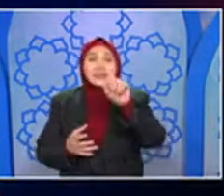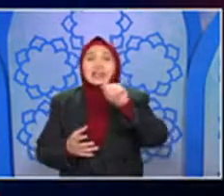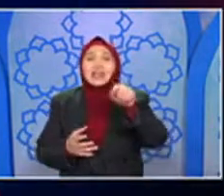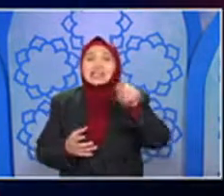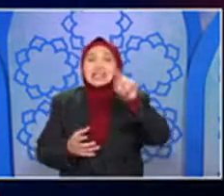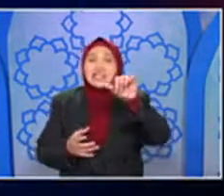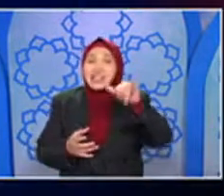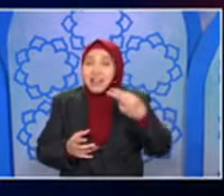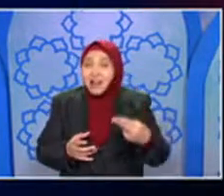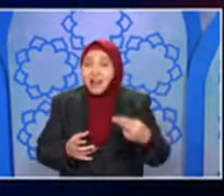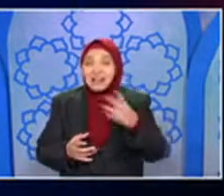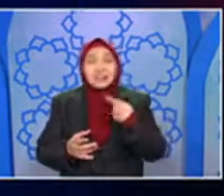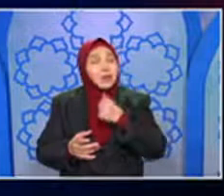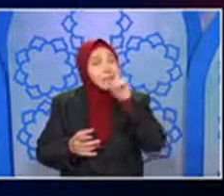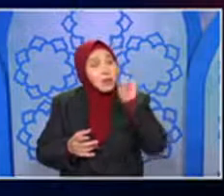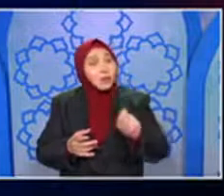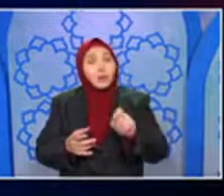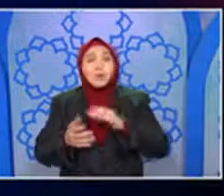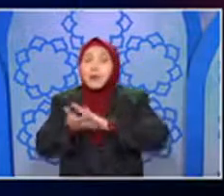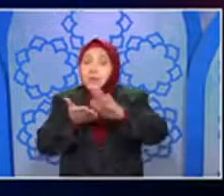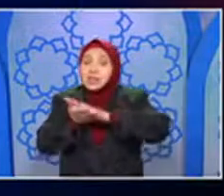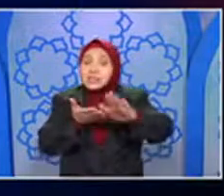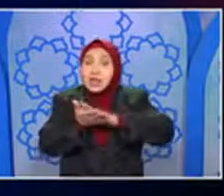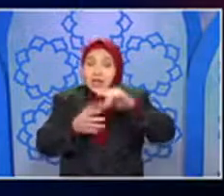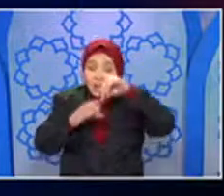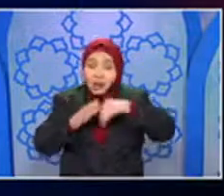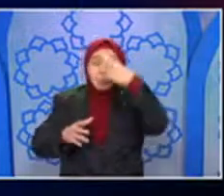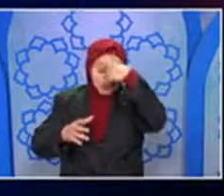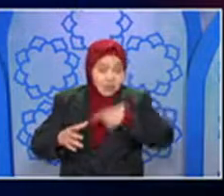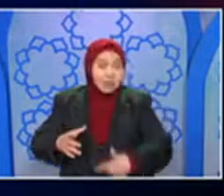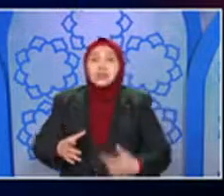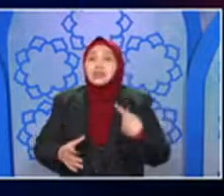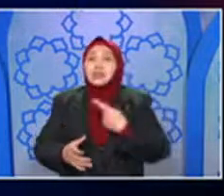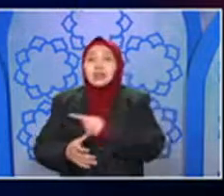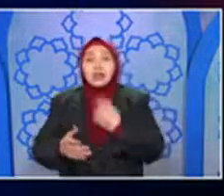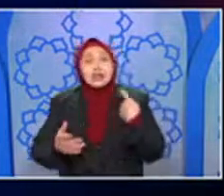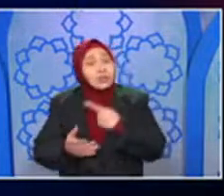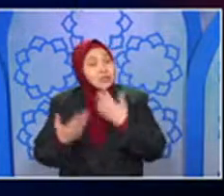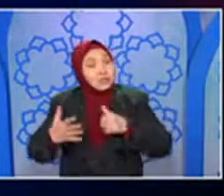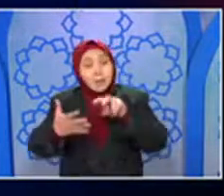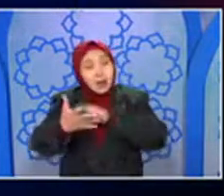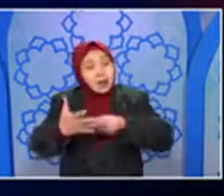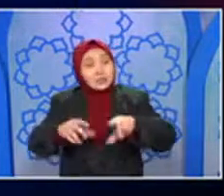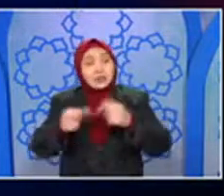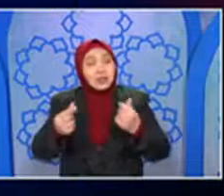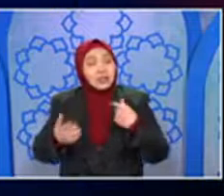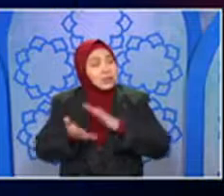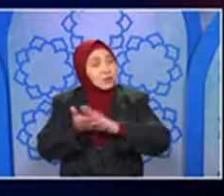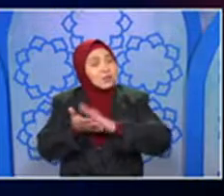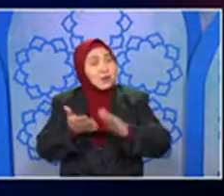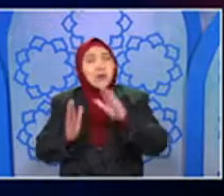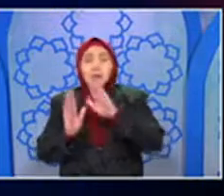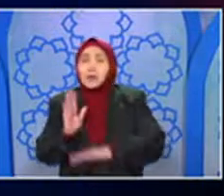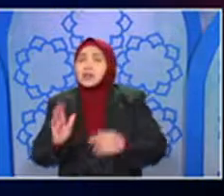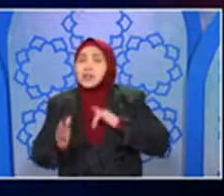melakukan tazkiyah, kita perlu melakukan pembersihan dalam diri kita. Ketika kita dah baca Al-Quran, kita bersihkan ada kekurangan saya sebagai